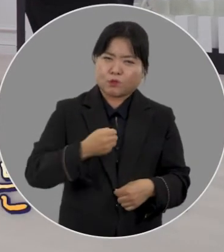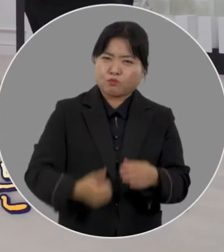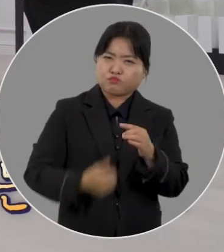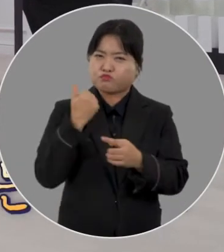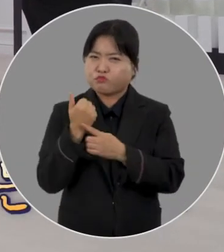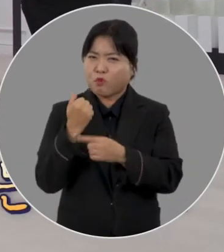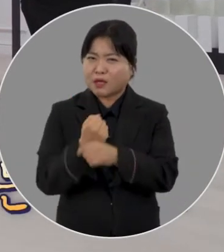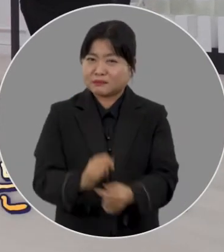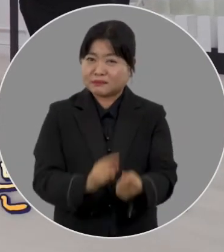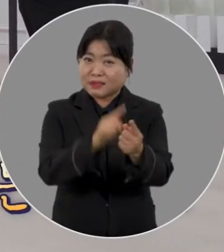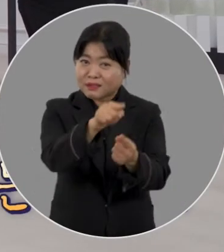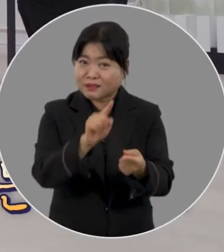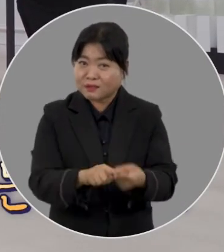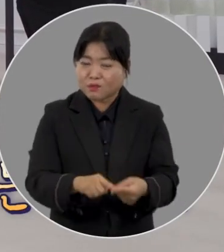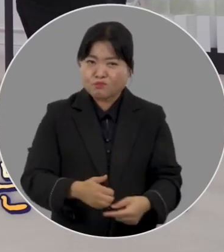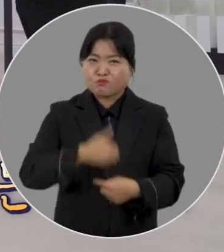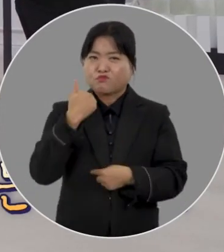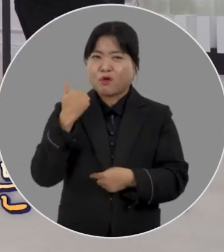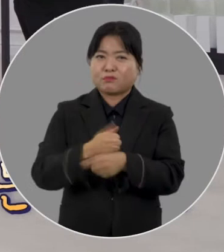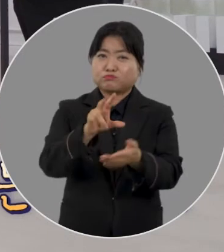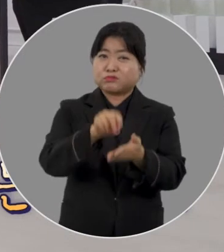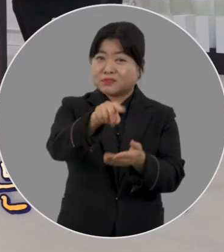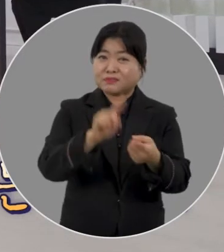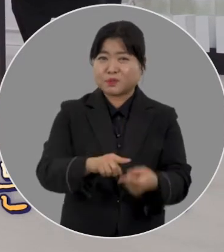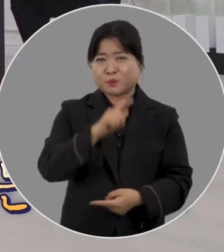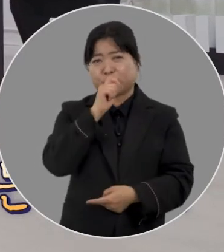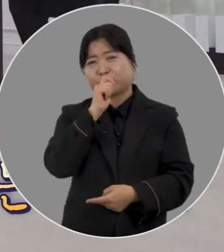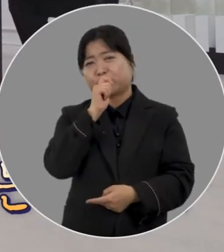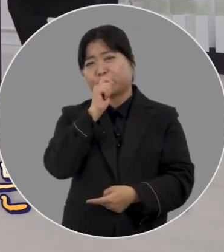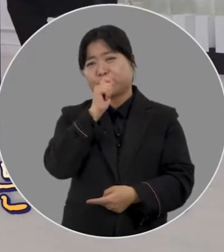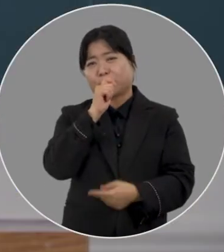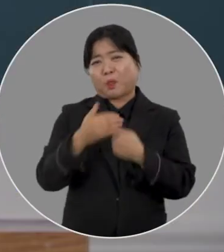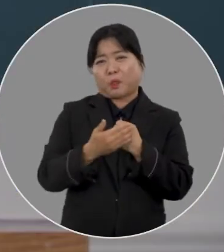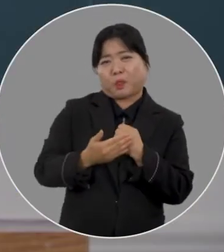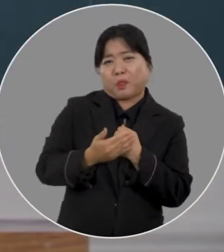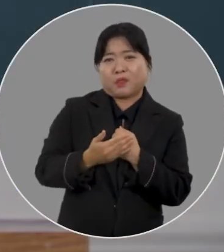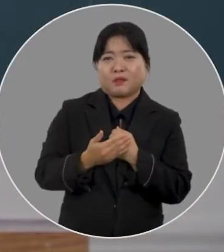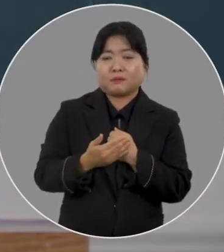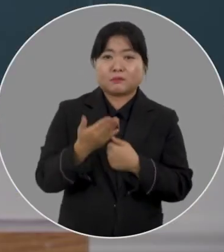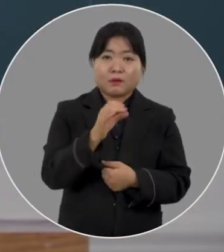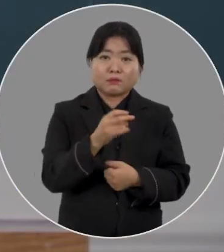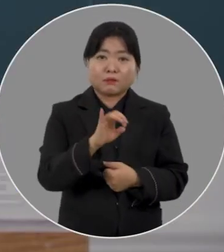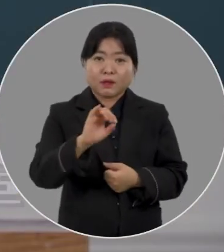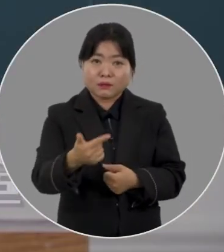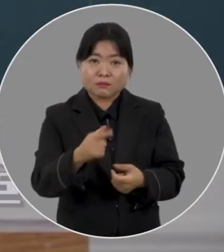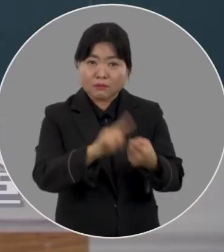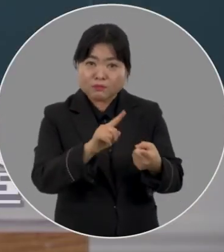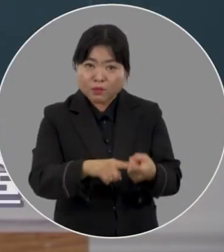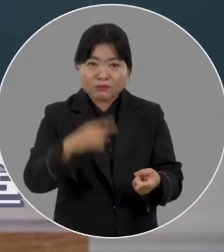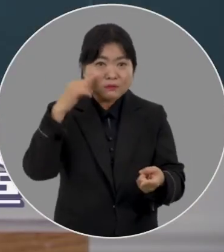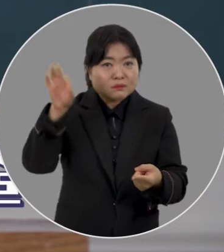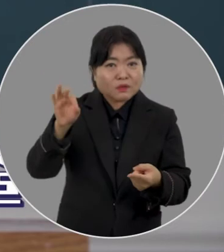되는 대상에 대해서는 혹은 문제에 대해서는 별로 목소리를 높이지 않는데 되게 뭐 연예인에 관한 것이라던가